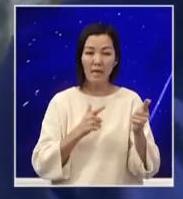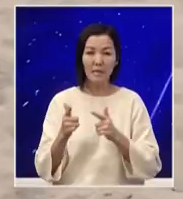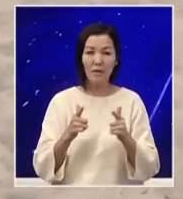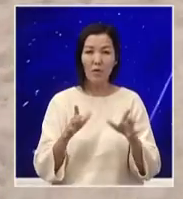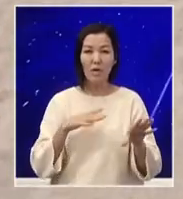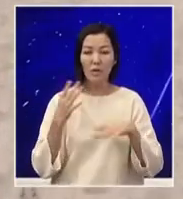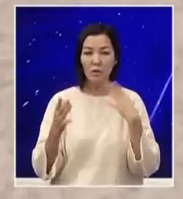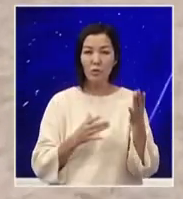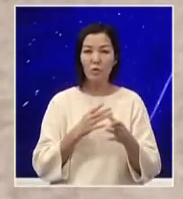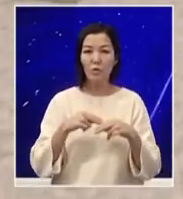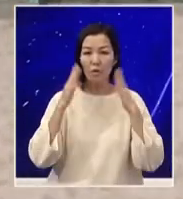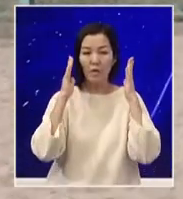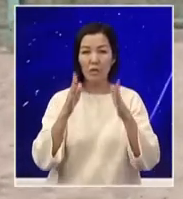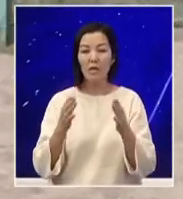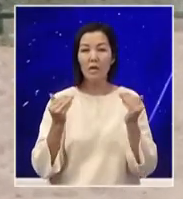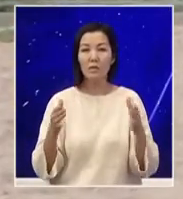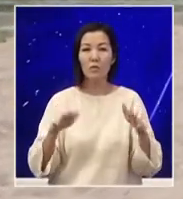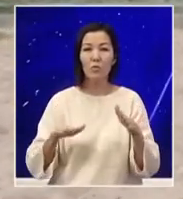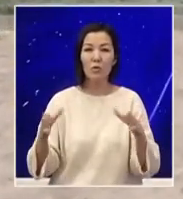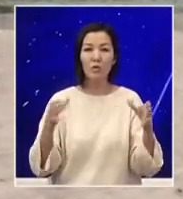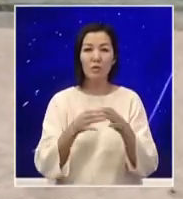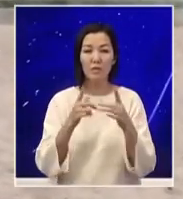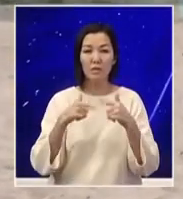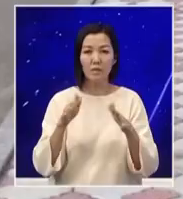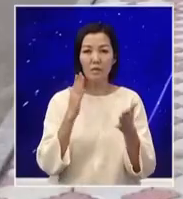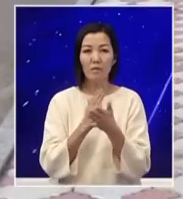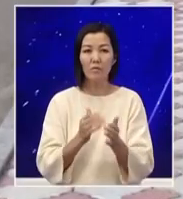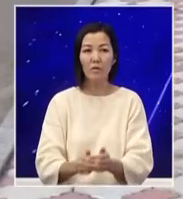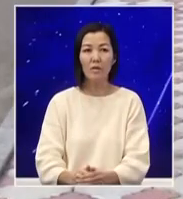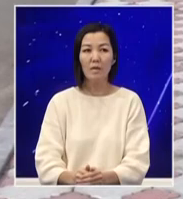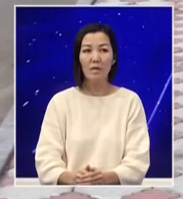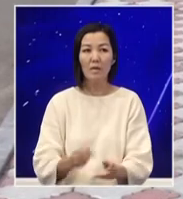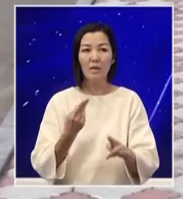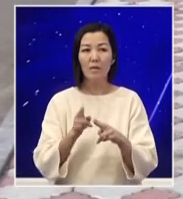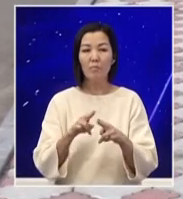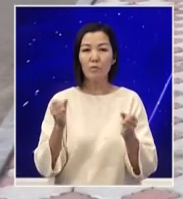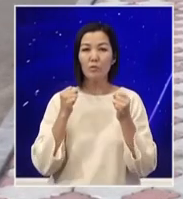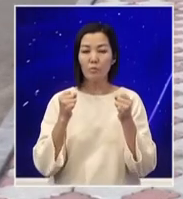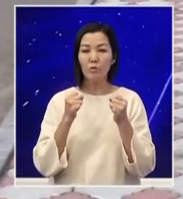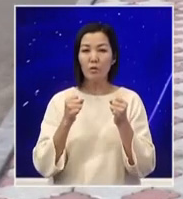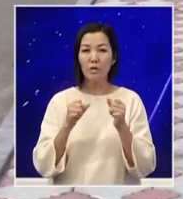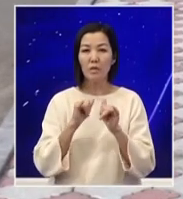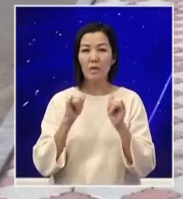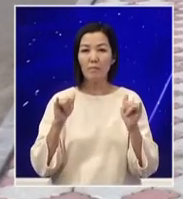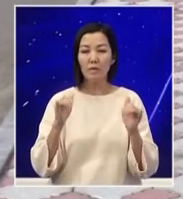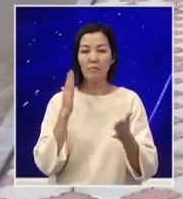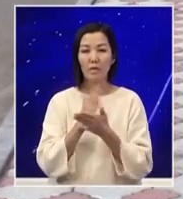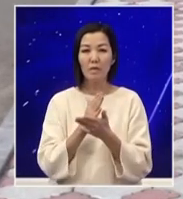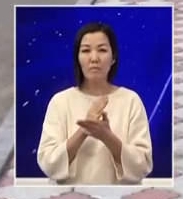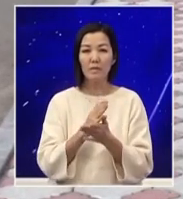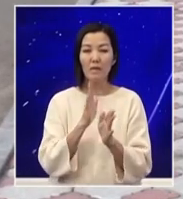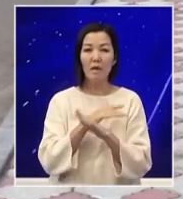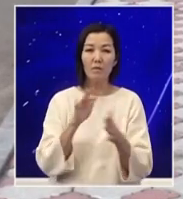бөлінген. Қазір күні өңірлік жастар құрамасы жасақталып отыр. Енді бұл спорттың түрін ары қаратай біз дамытып отырмыз. Жаңа